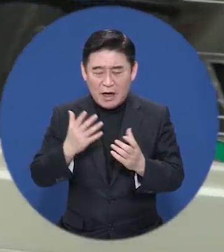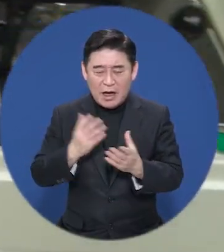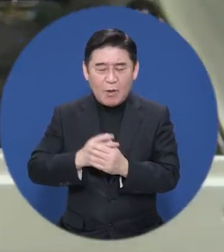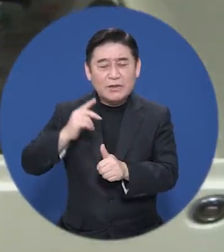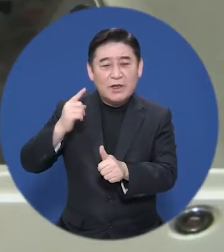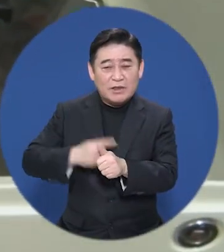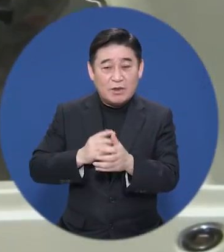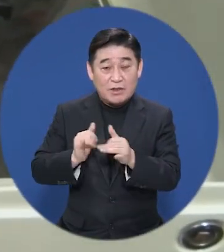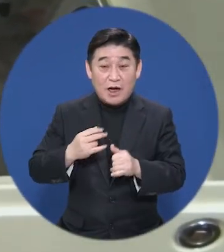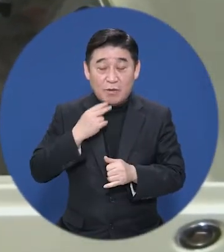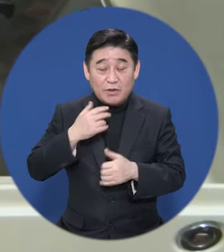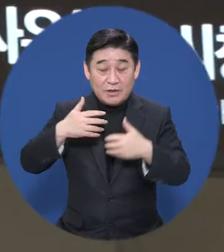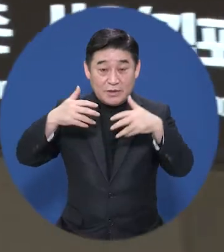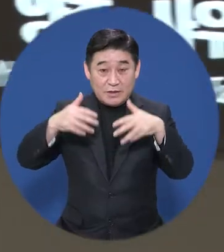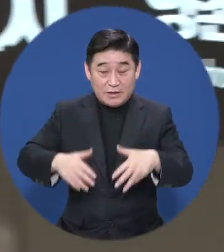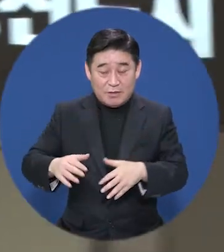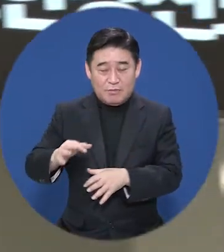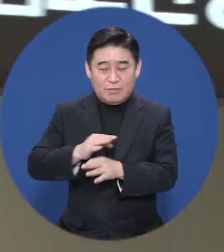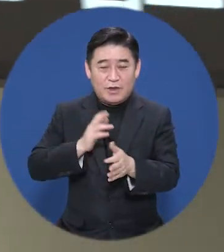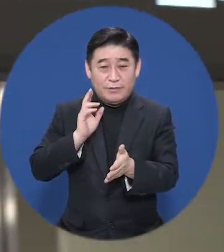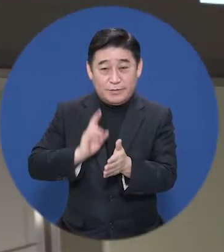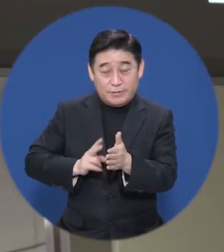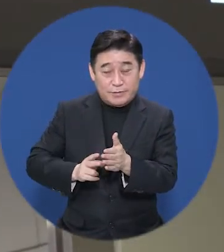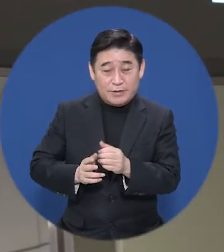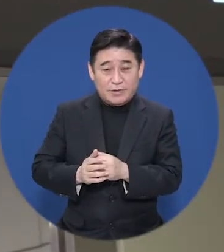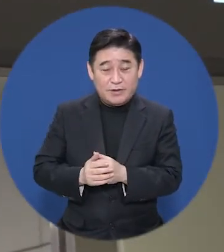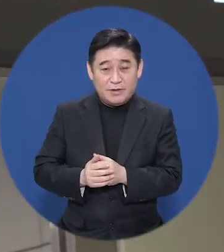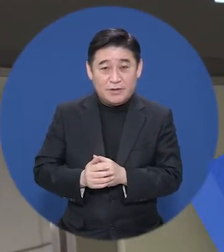완전자동 무인운전 시스템으로 운행되는 열차입니다.